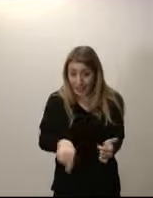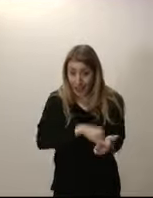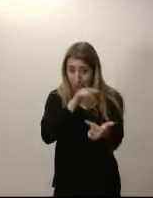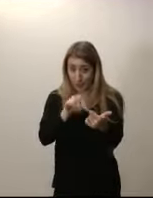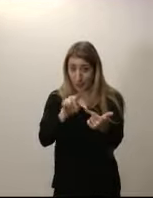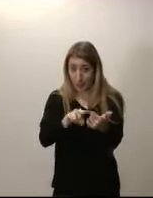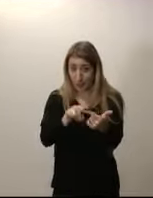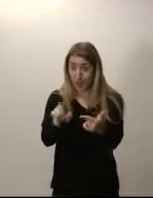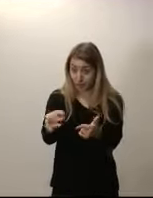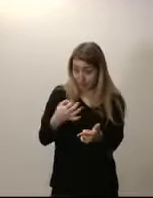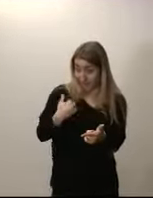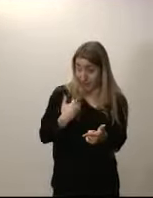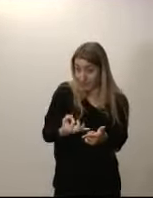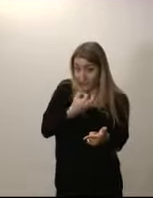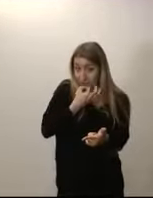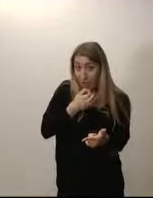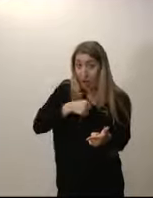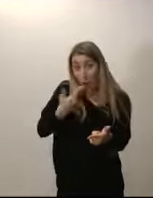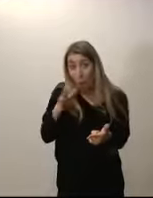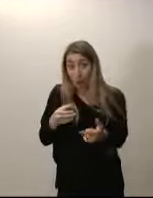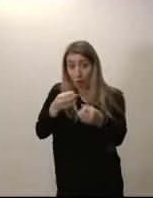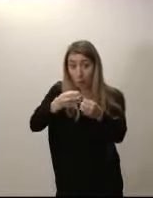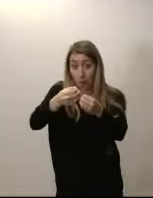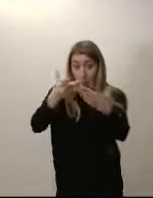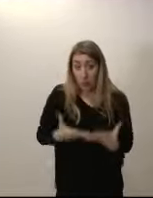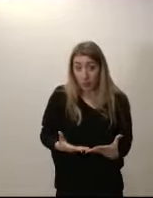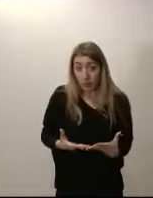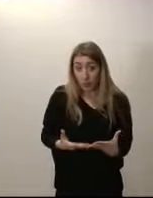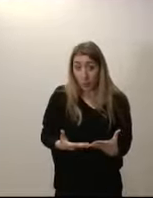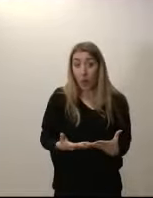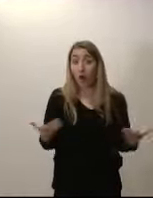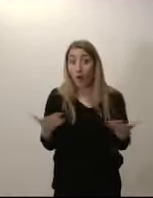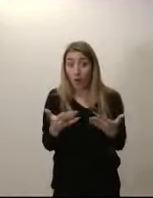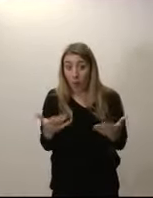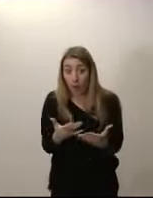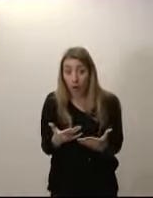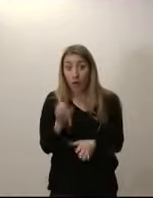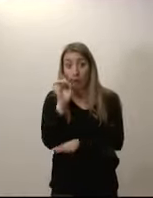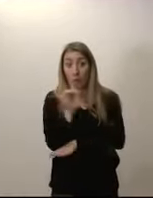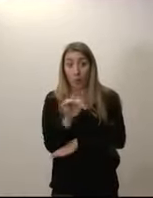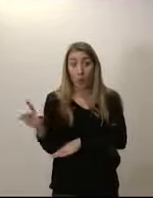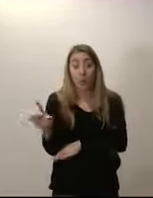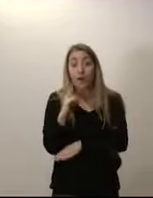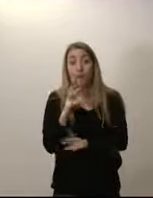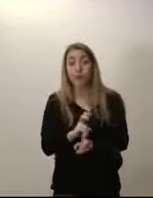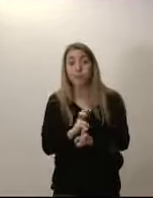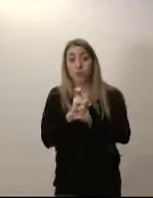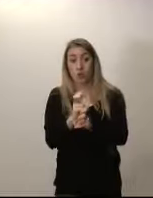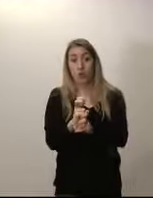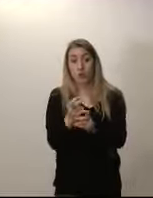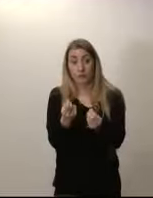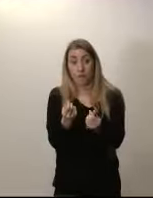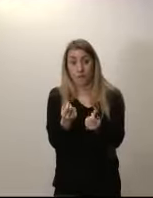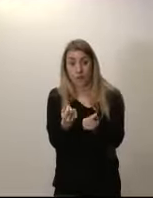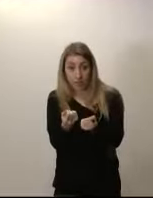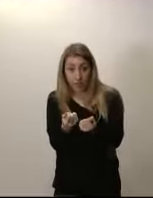une autre solution que celle qui consiste à matraquer fiscalement les Thionvillois, qui serait celle d'une augmentation très modérée de la fiscalité et